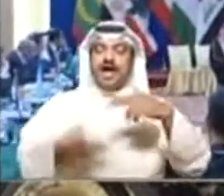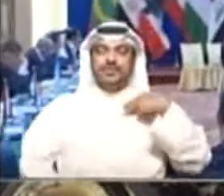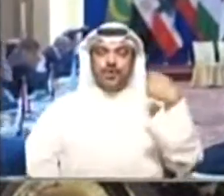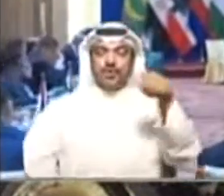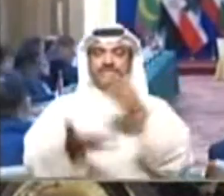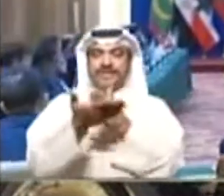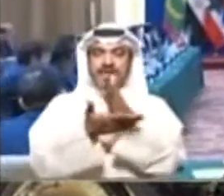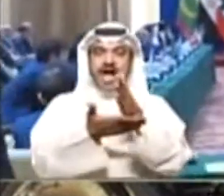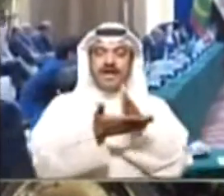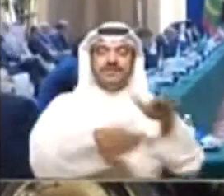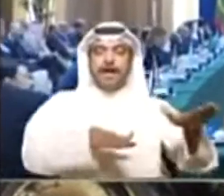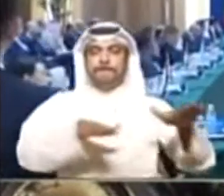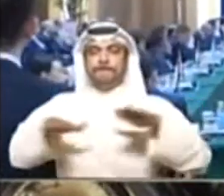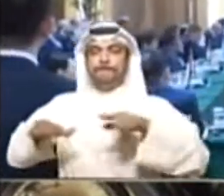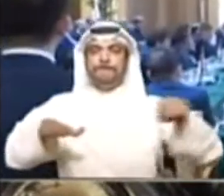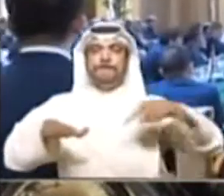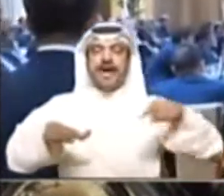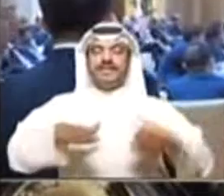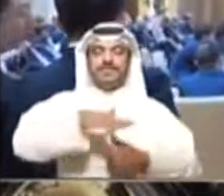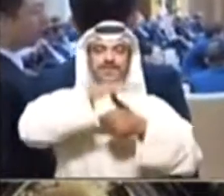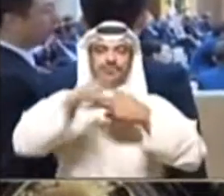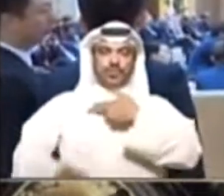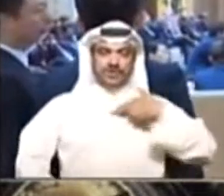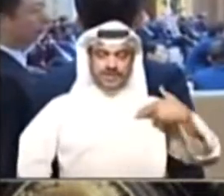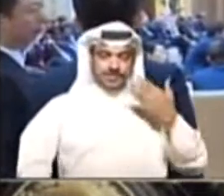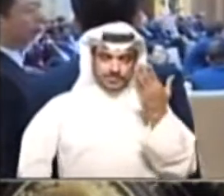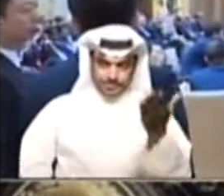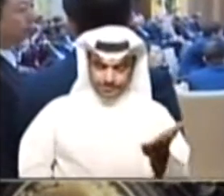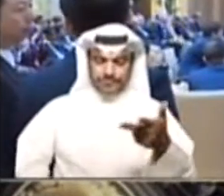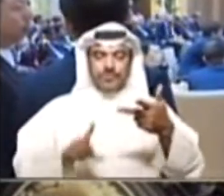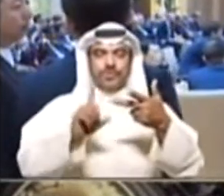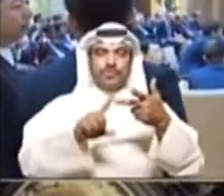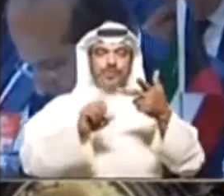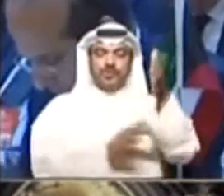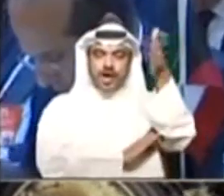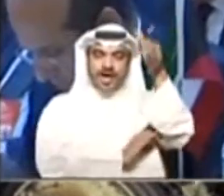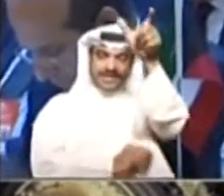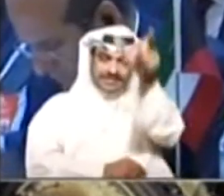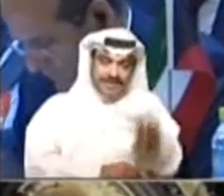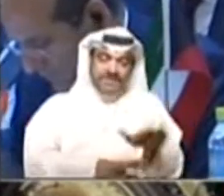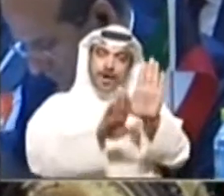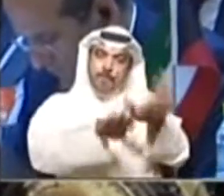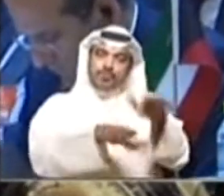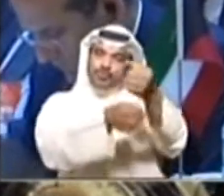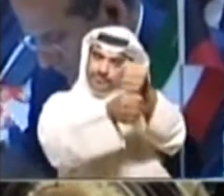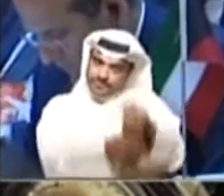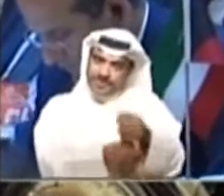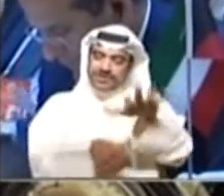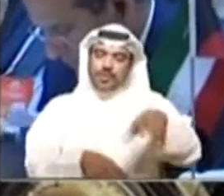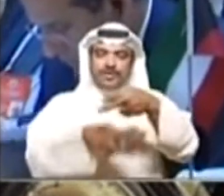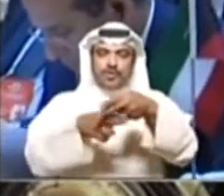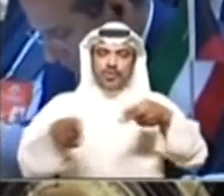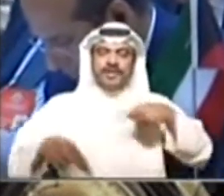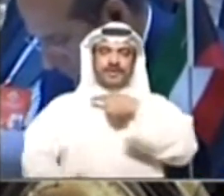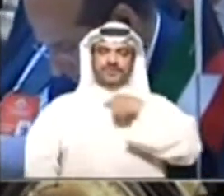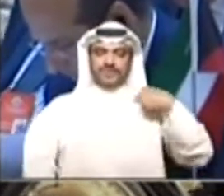لشؤون مكتب نائب رئيس مجلس الوزراء ووزير الخارجية، والسفير سميح جوهر حيات سفير دولة